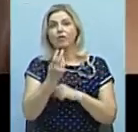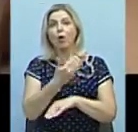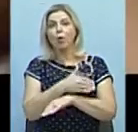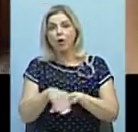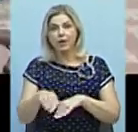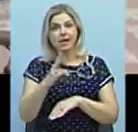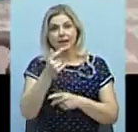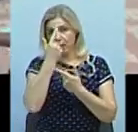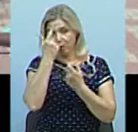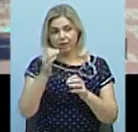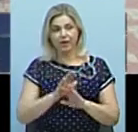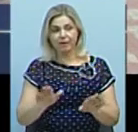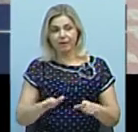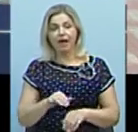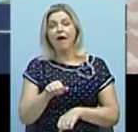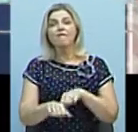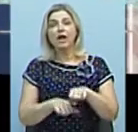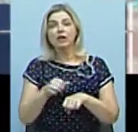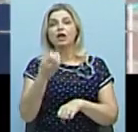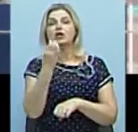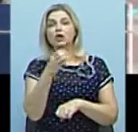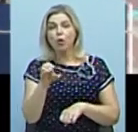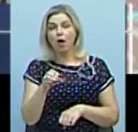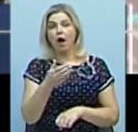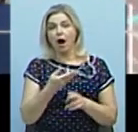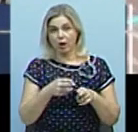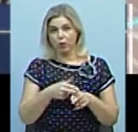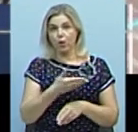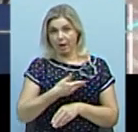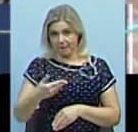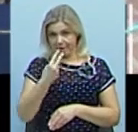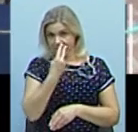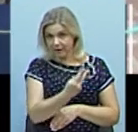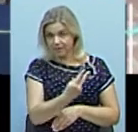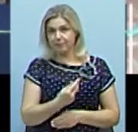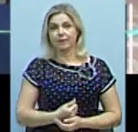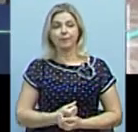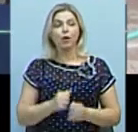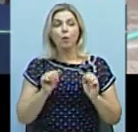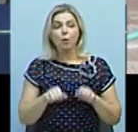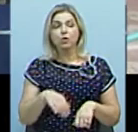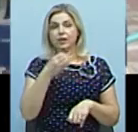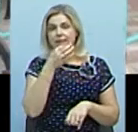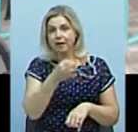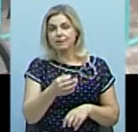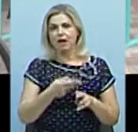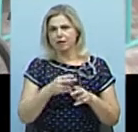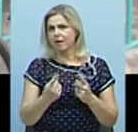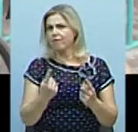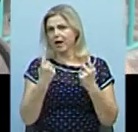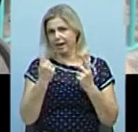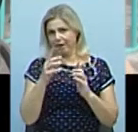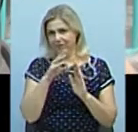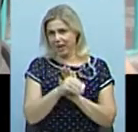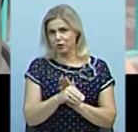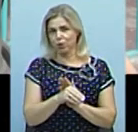не повідомляють. Вело-СТО, яке ми бачимо, це не можна сказати, що він великий внесок, але